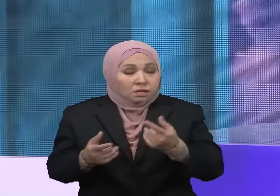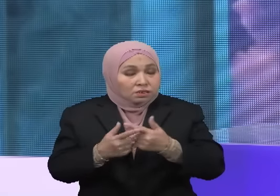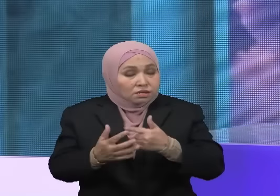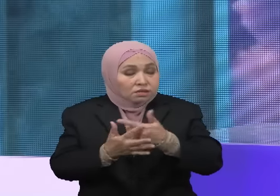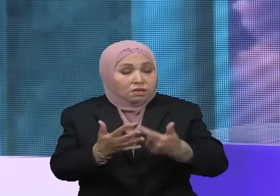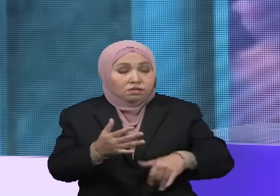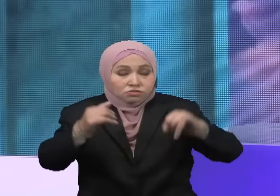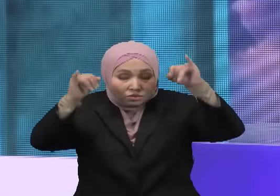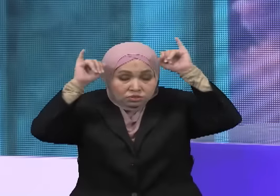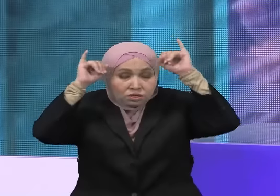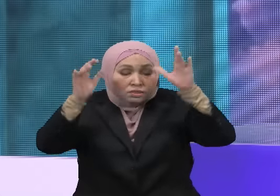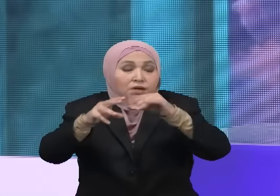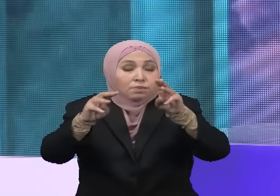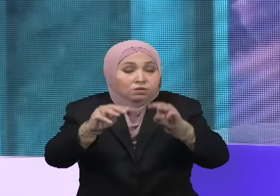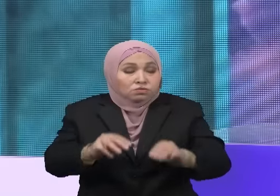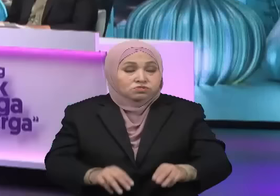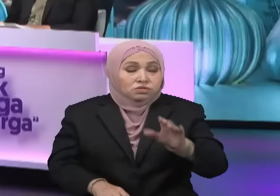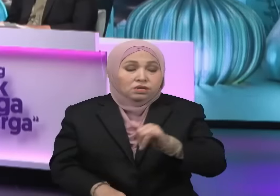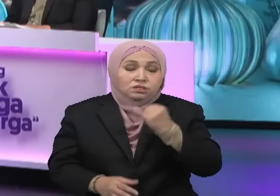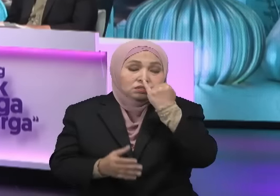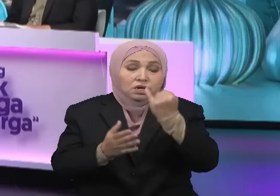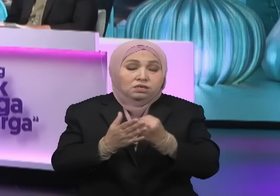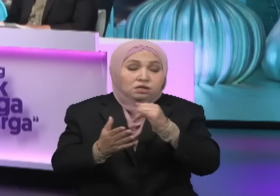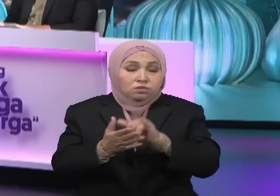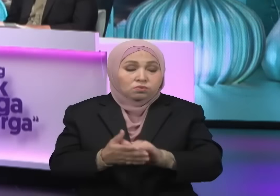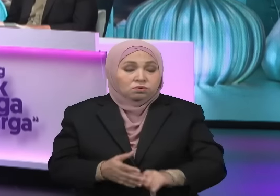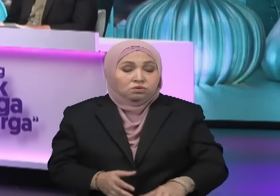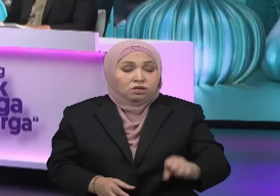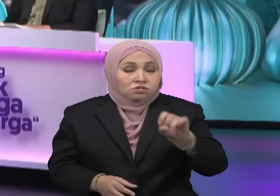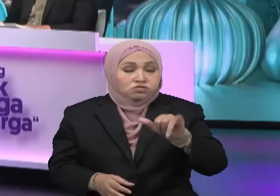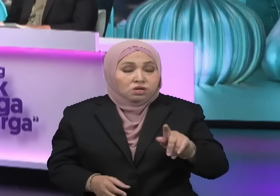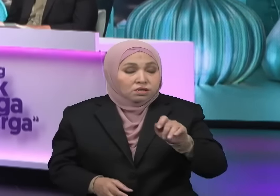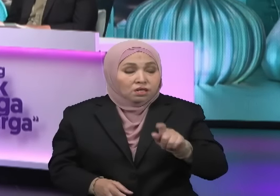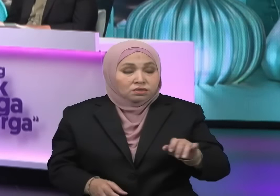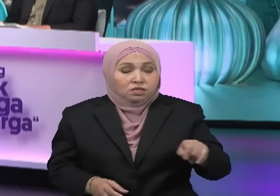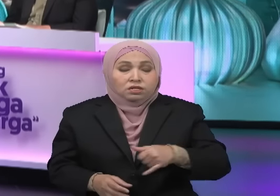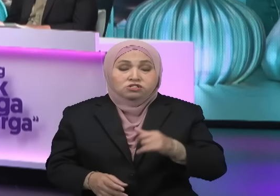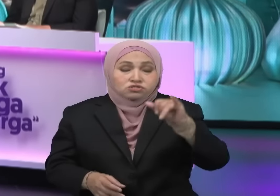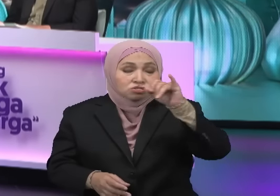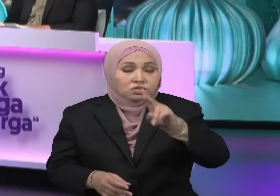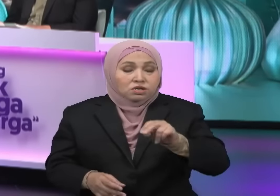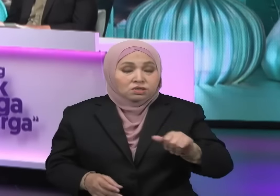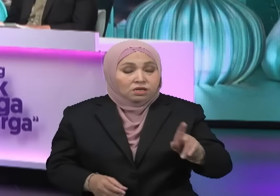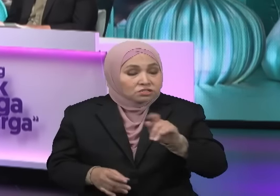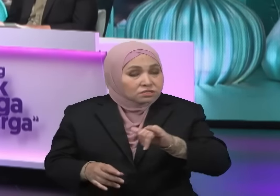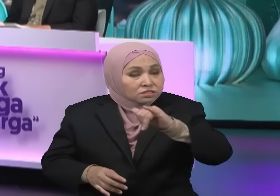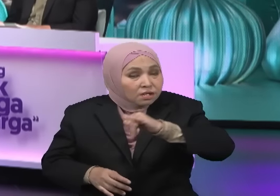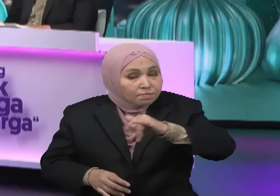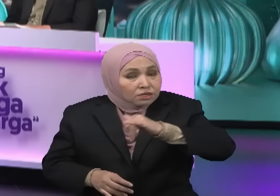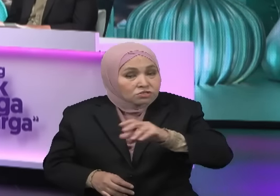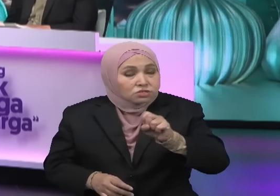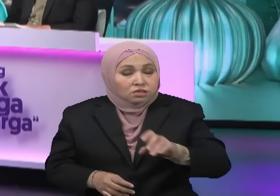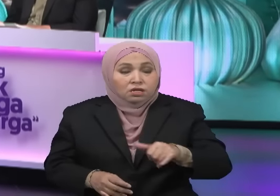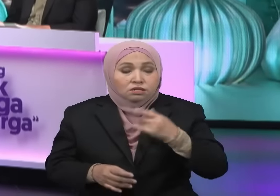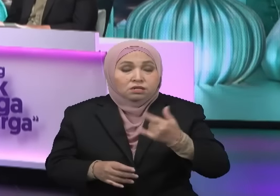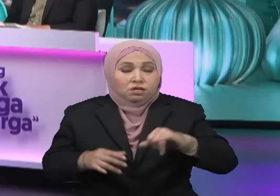kalangan jin. Dan manusia yang jahat itu namanya syayatin, jin yang jahat itu namanya syaitan. Jadi syaitan ini tak semestinya